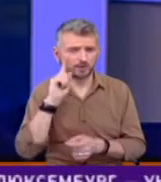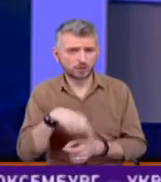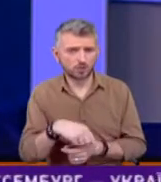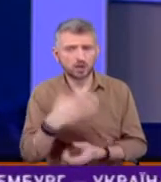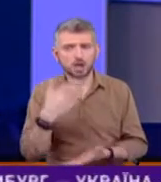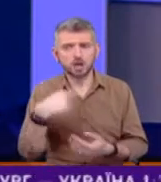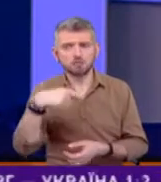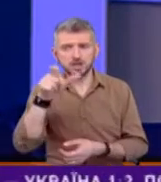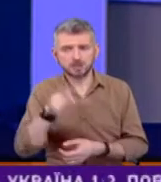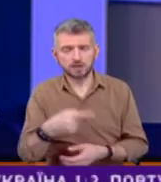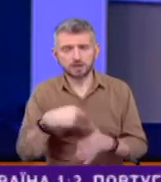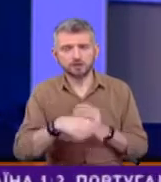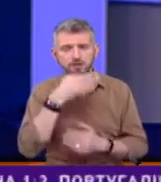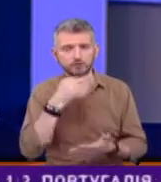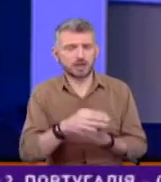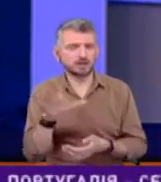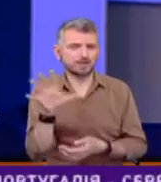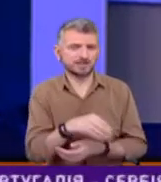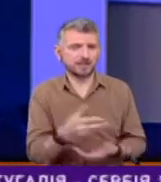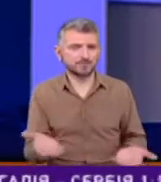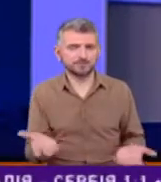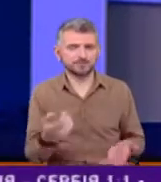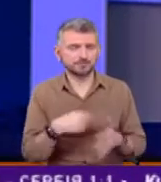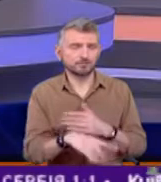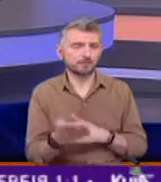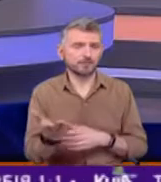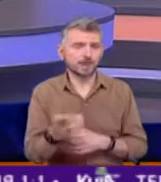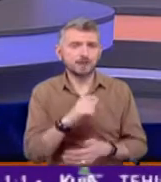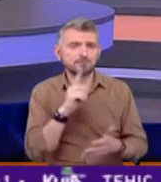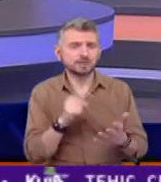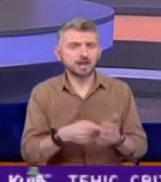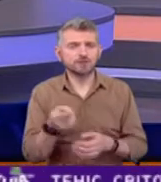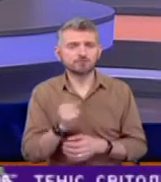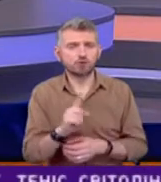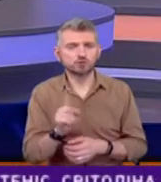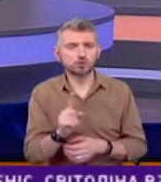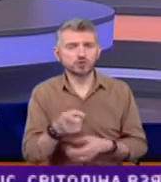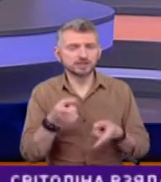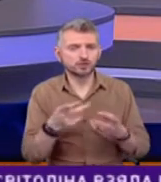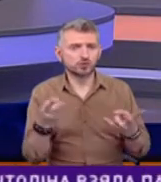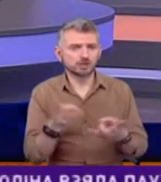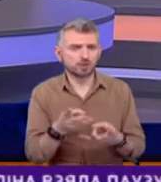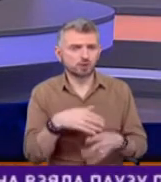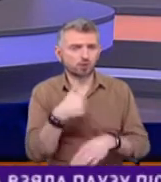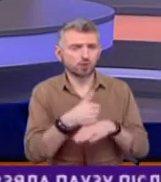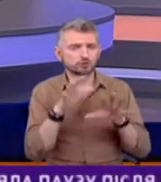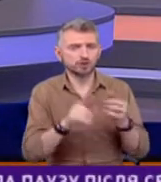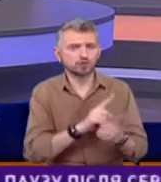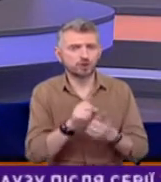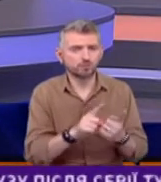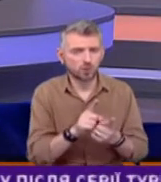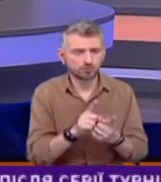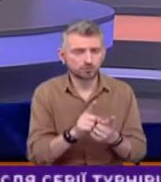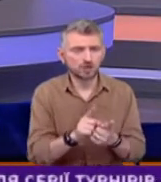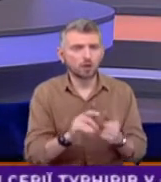Раз президент, він відповідає за все. Тобто... Питання в тому, що тут саме, дійсно треба якусь конституційну тому, реформу